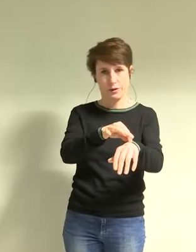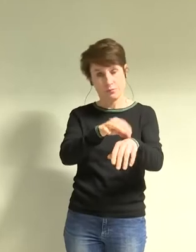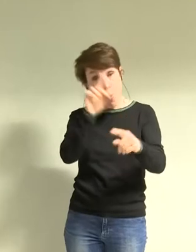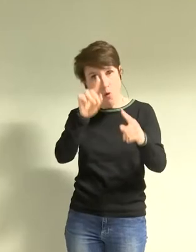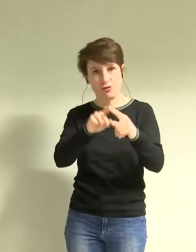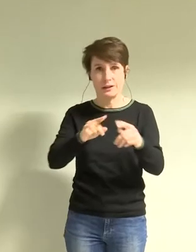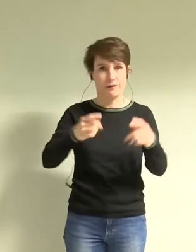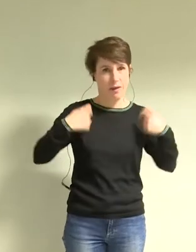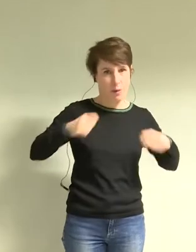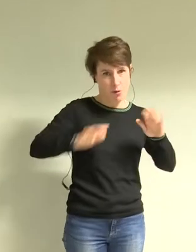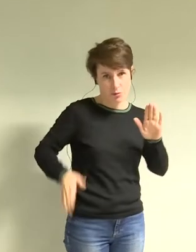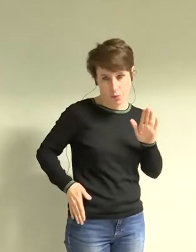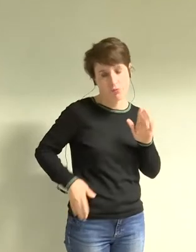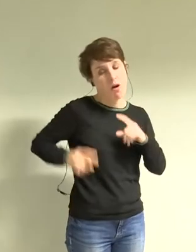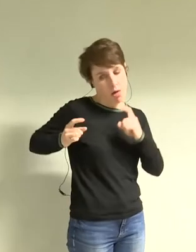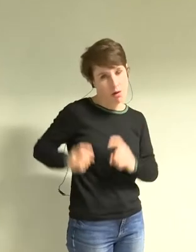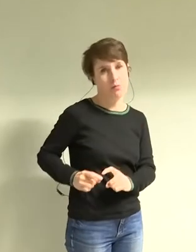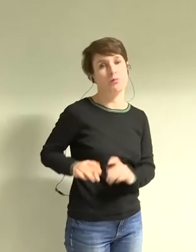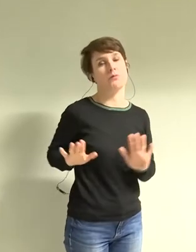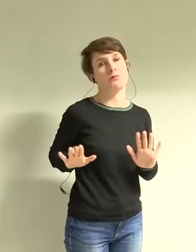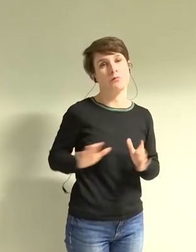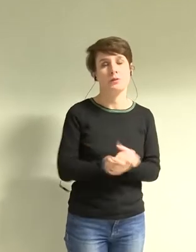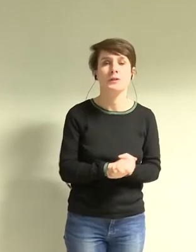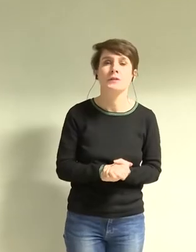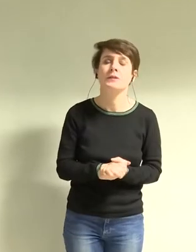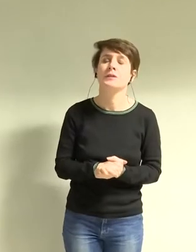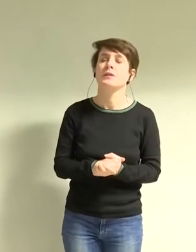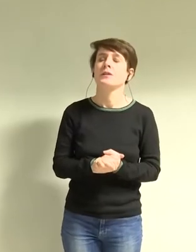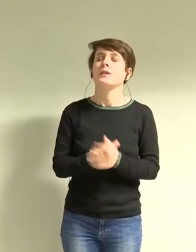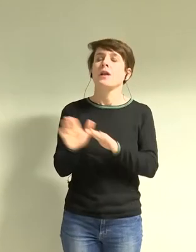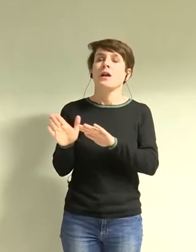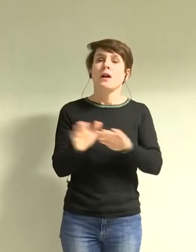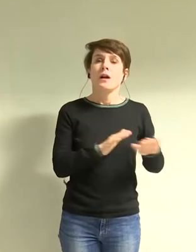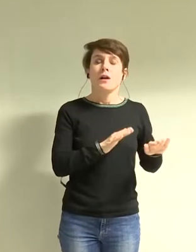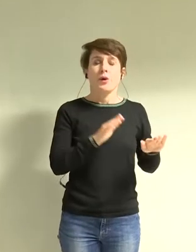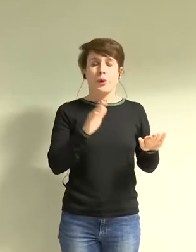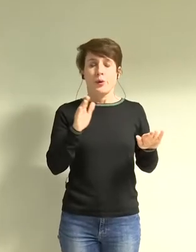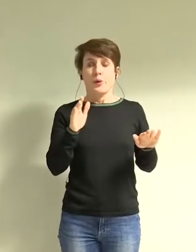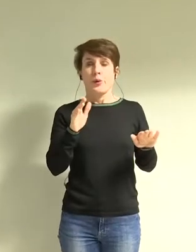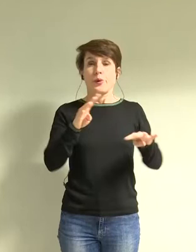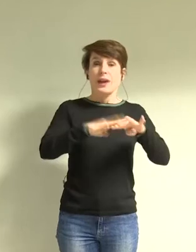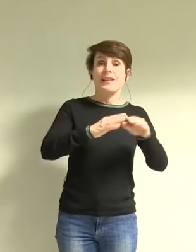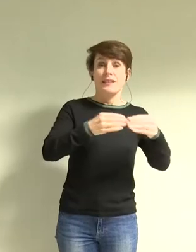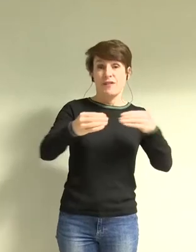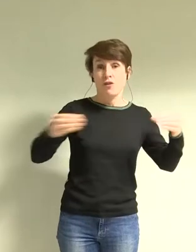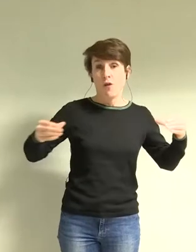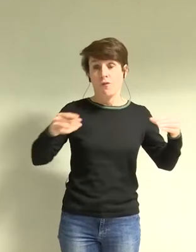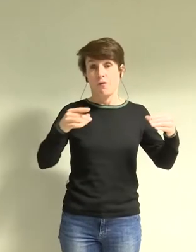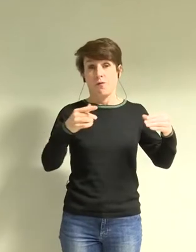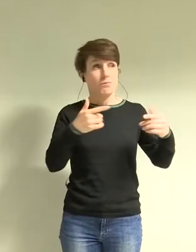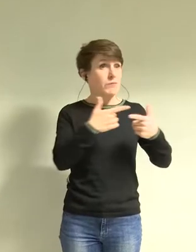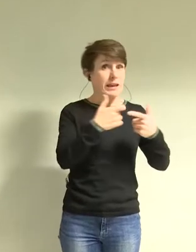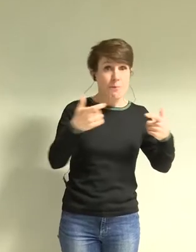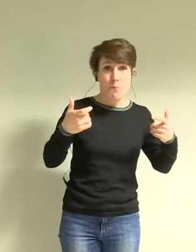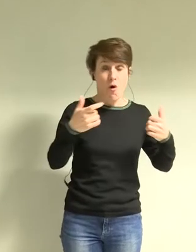charge pour ce qui est des différents équipements est présent sur la villeneuve nous tiendrons les